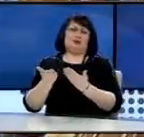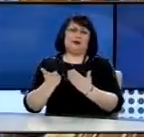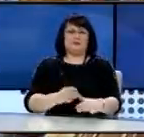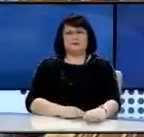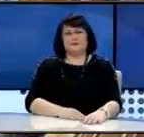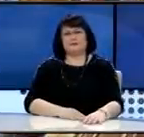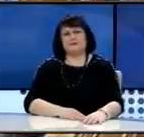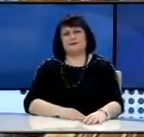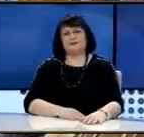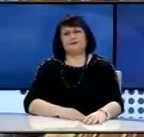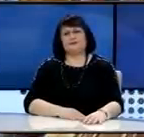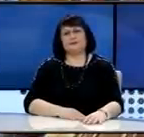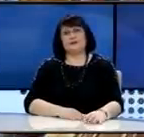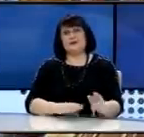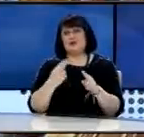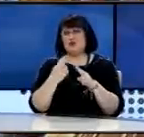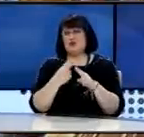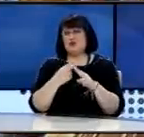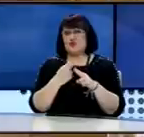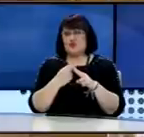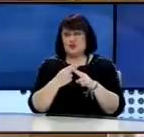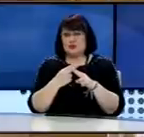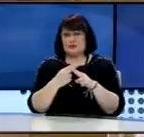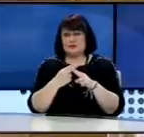Αυτές τις κρίσιμες ώρες, λοιπόν,